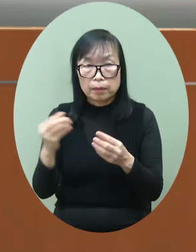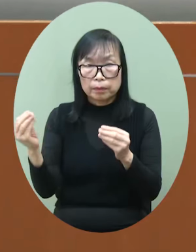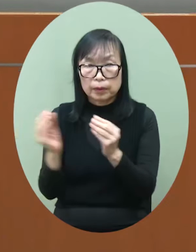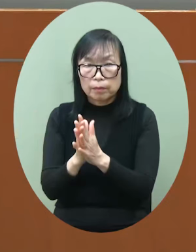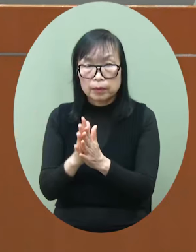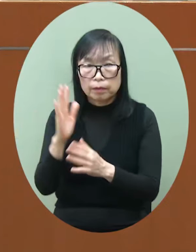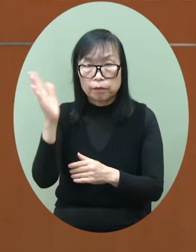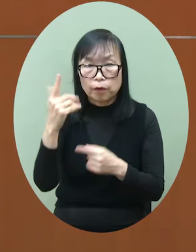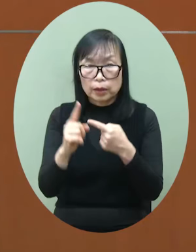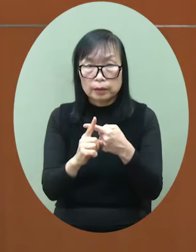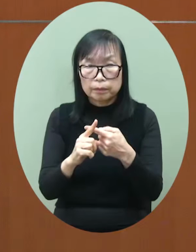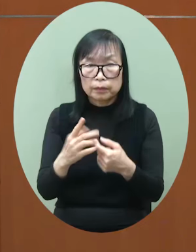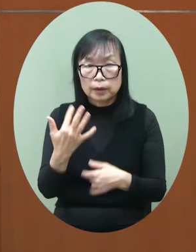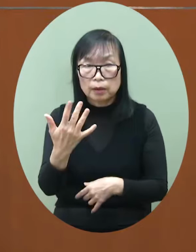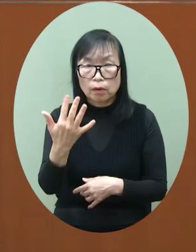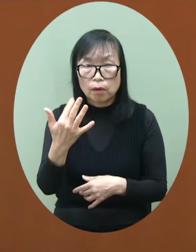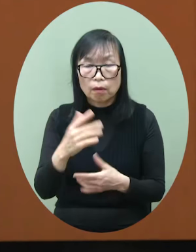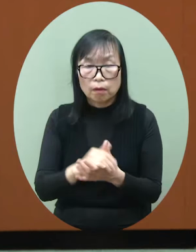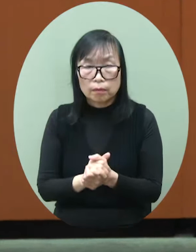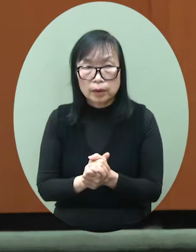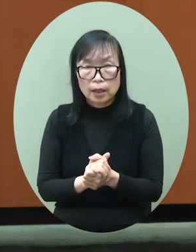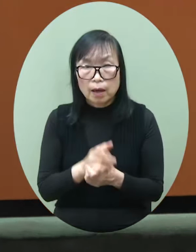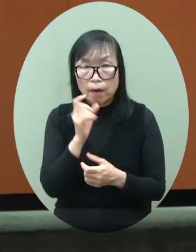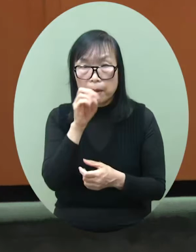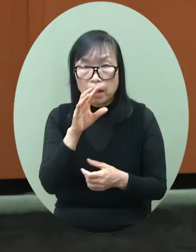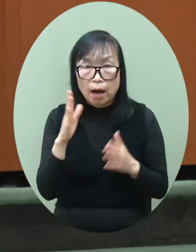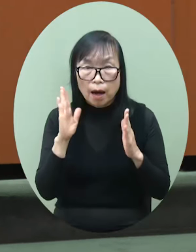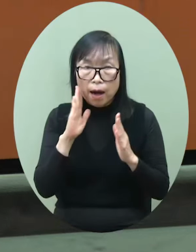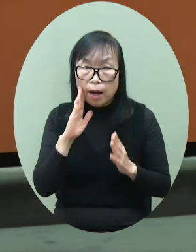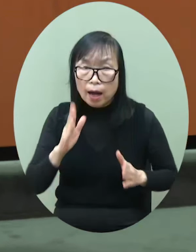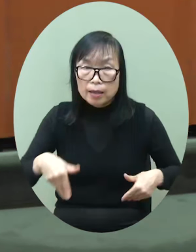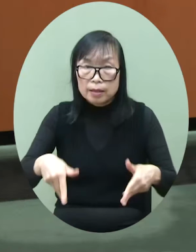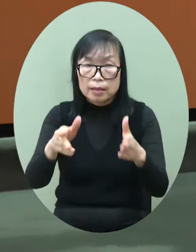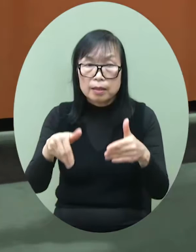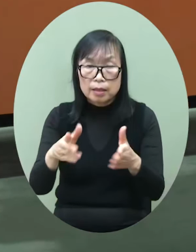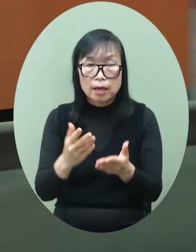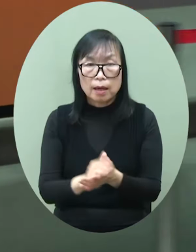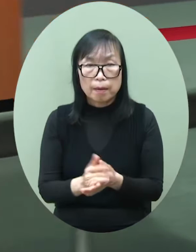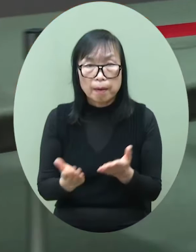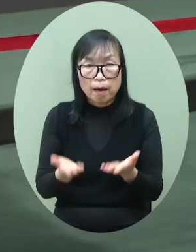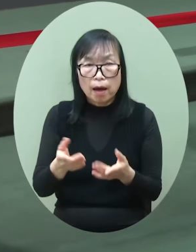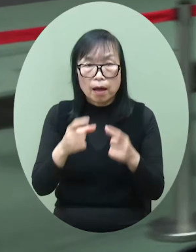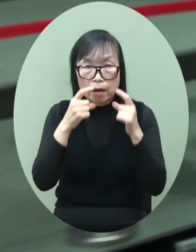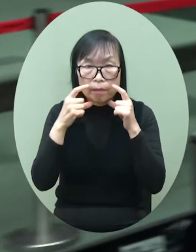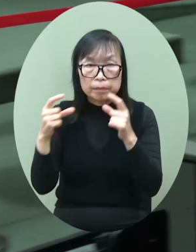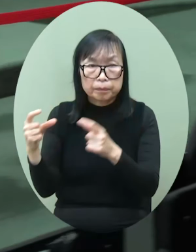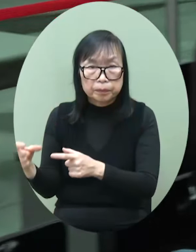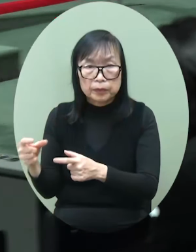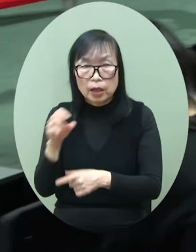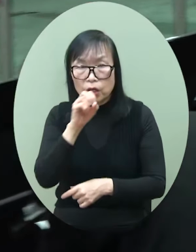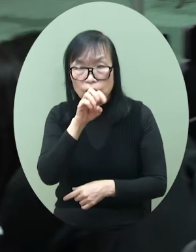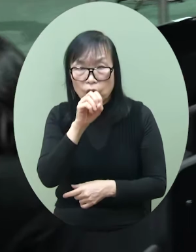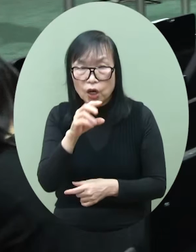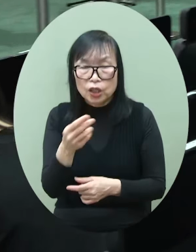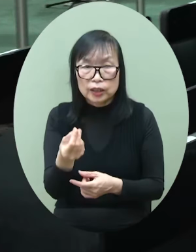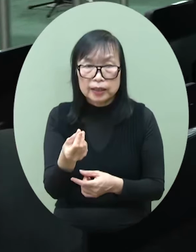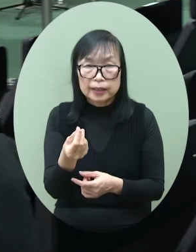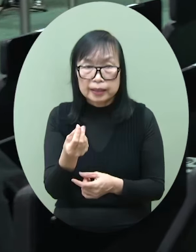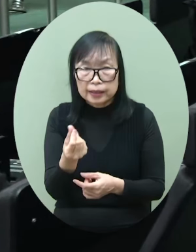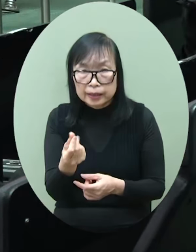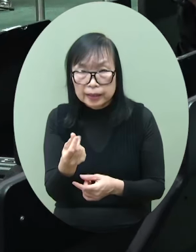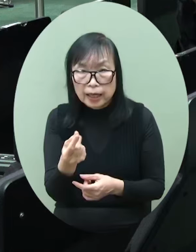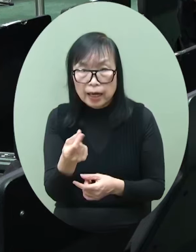place of the那些情況